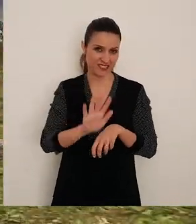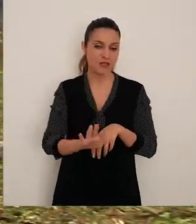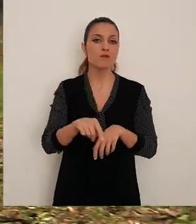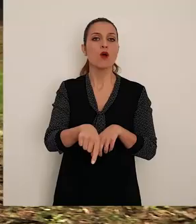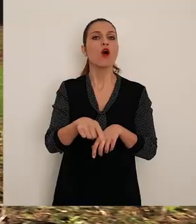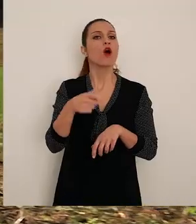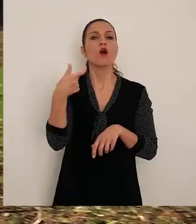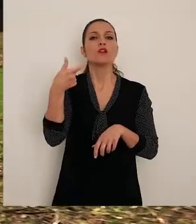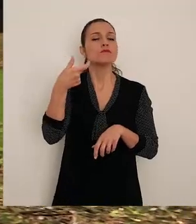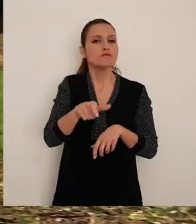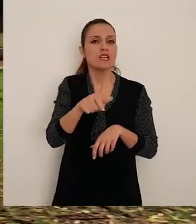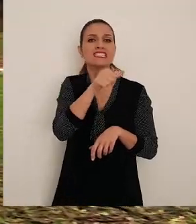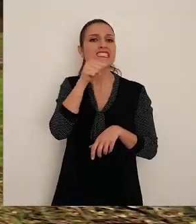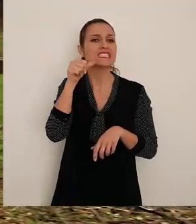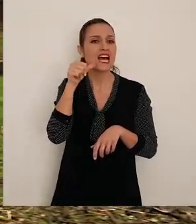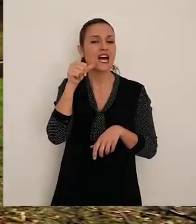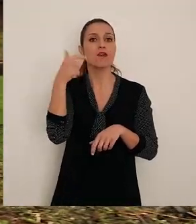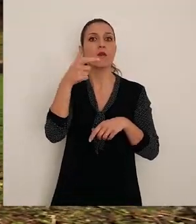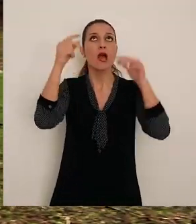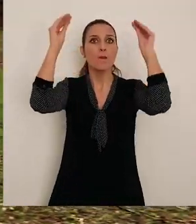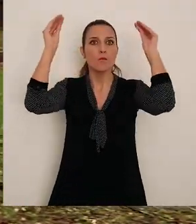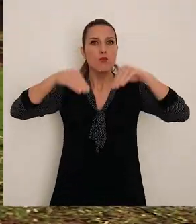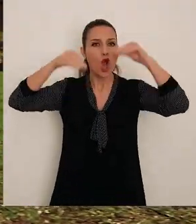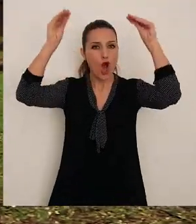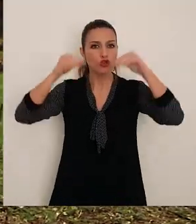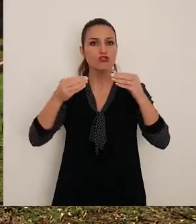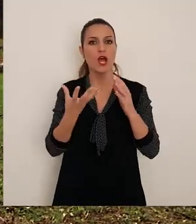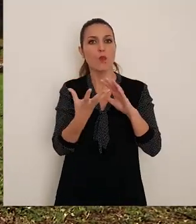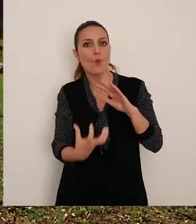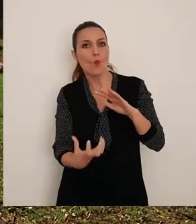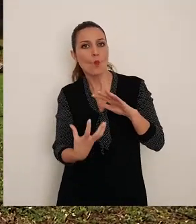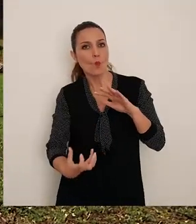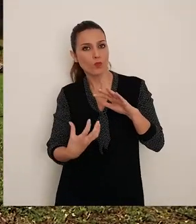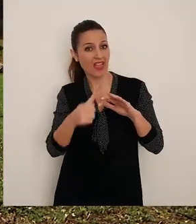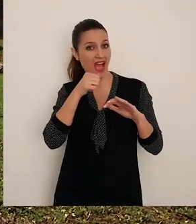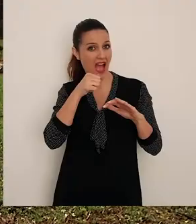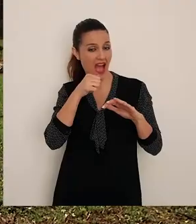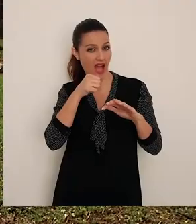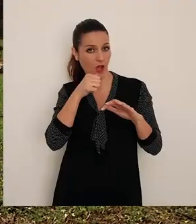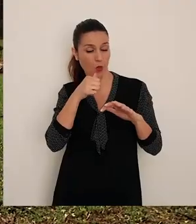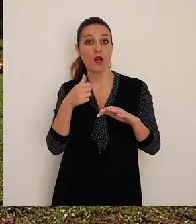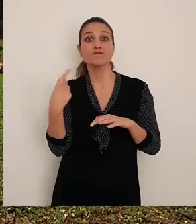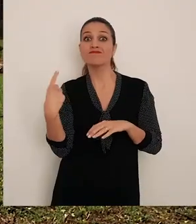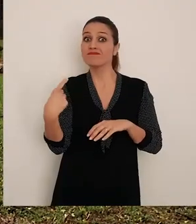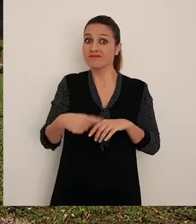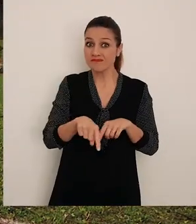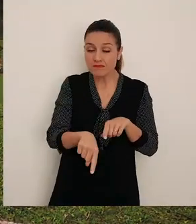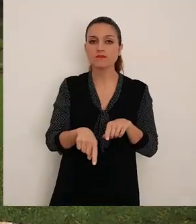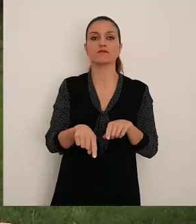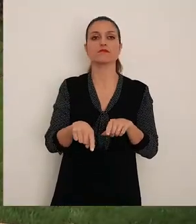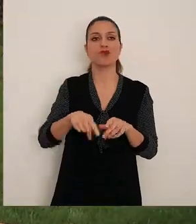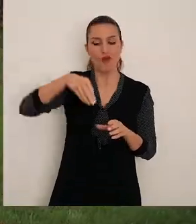ecocompatibili, utilizzati per la raccolta delle acque piovane. La loro realizzazione